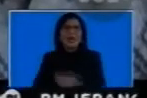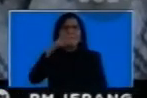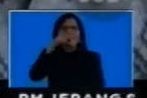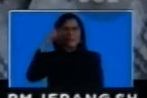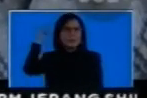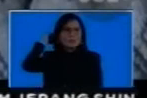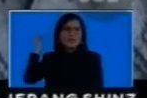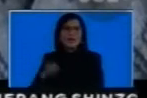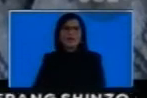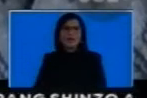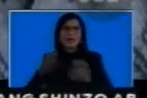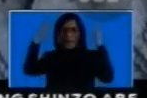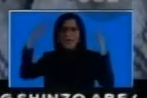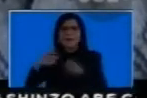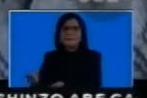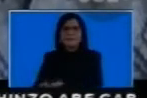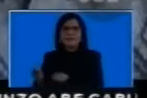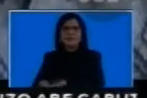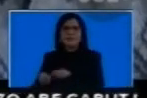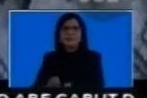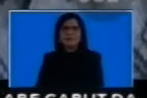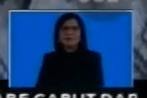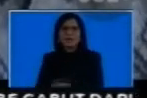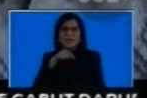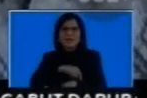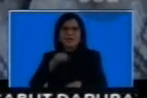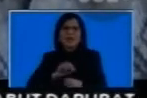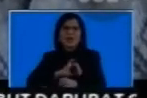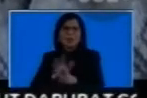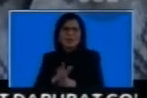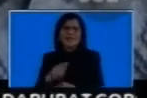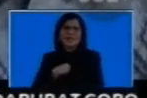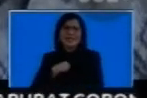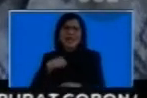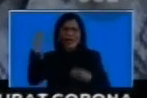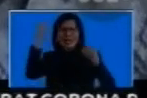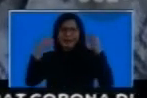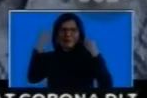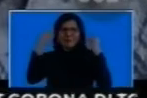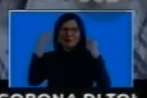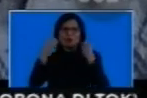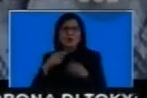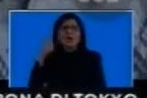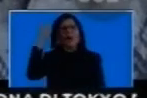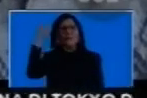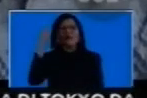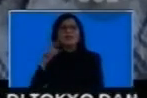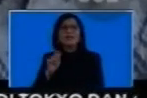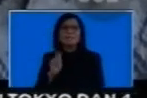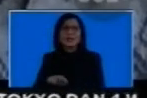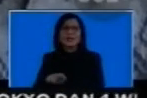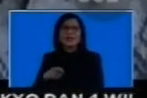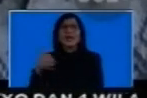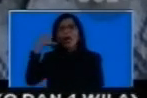saya hanya buruh tani. Dengan adanya corona, saya jadi bingung karena belajarnya harus pakai HP